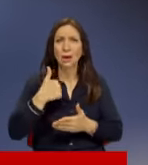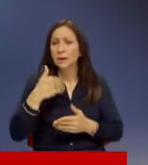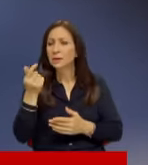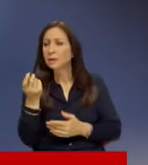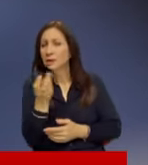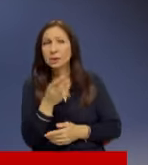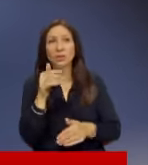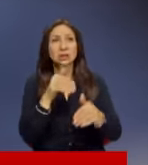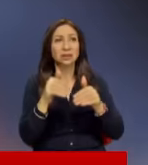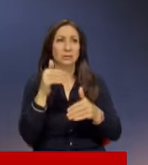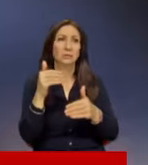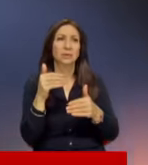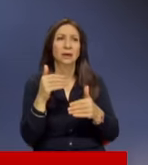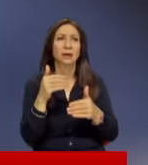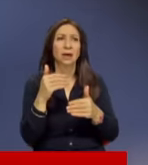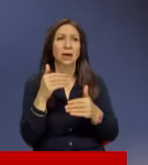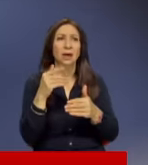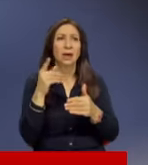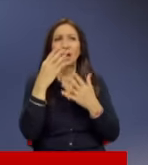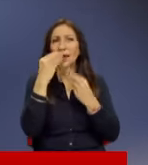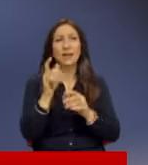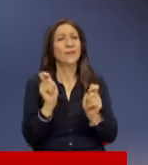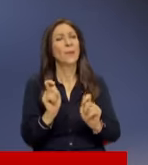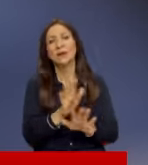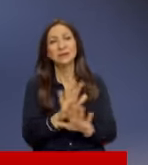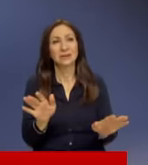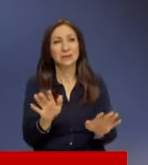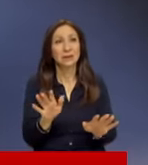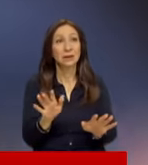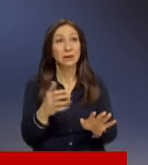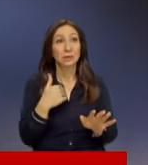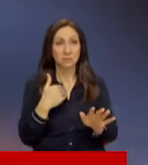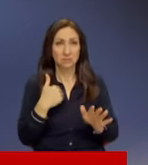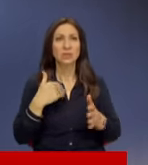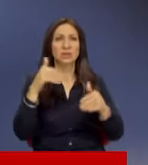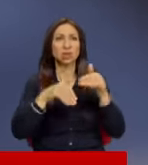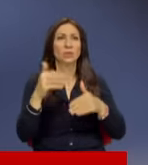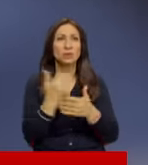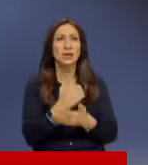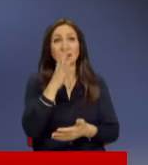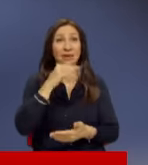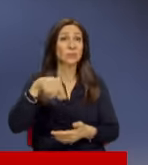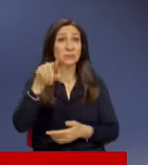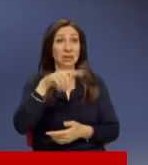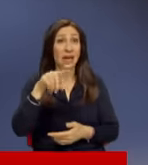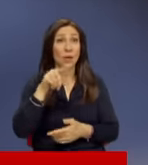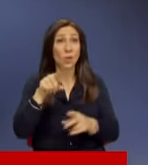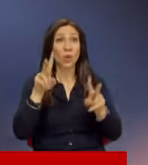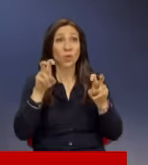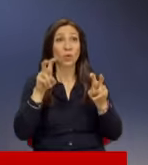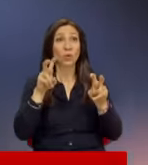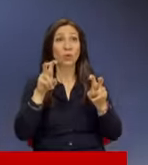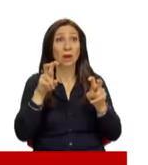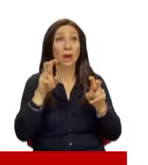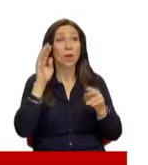bu seçimi algılara heba edemeyiz. Öndeyiz ve seçimi kazanıyoruz. Hiç kimse bu konuda bir